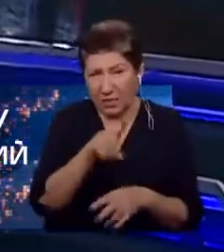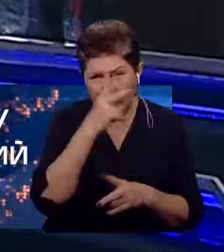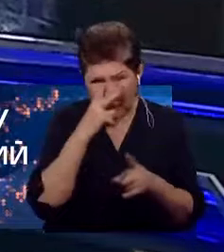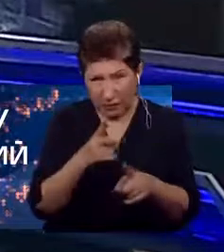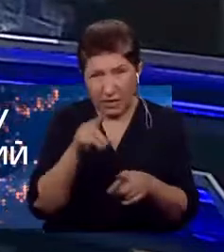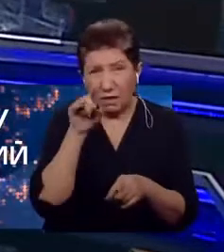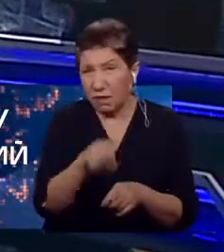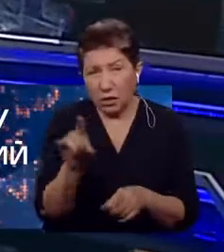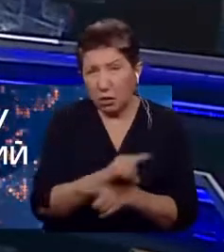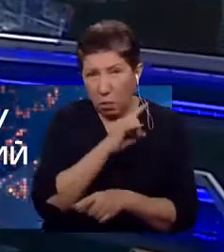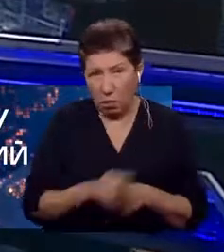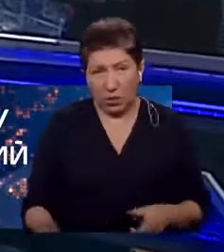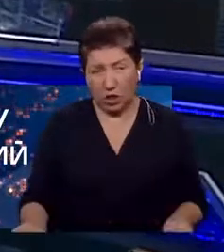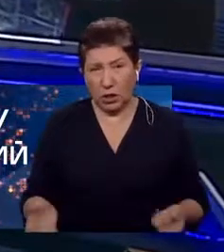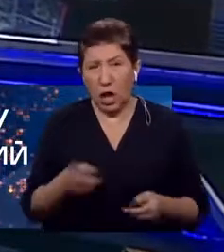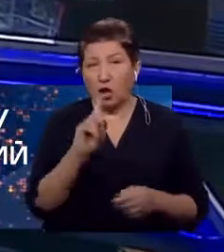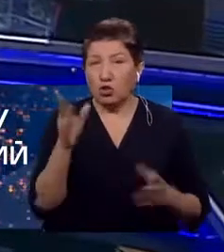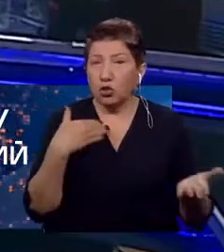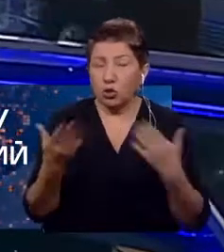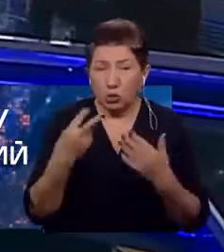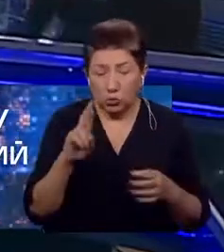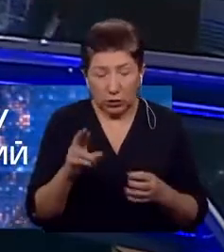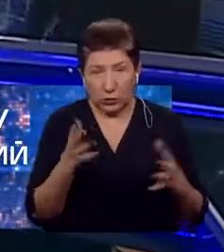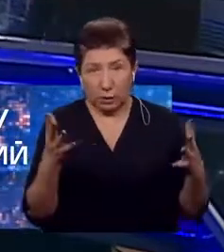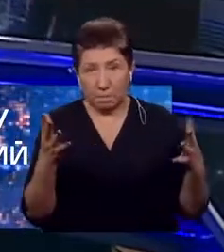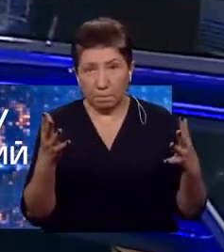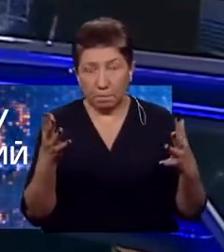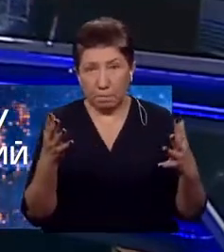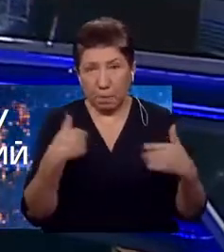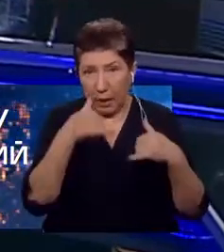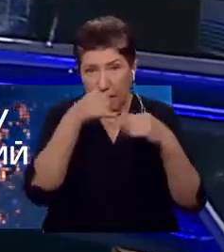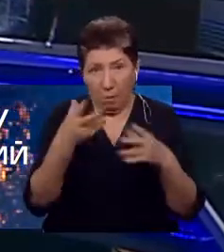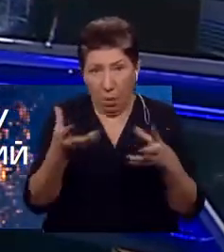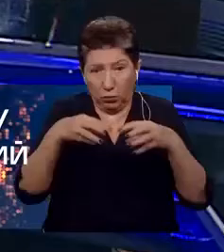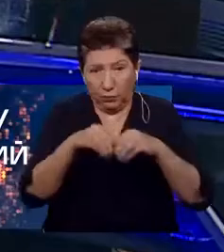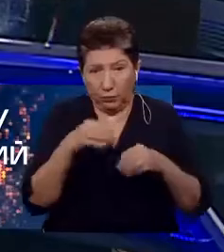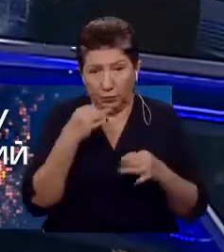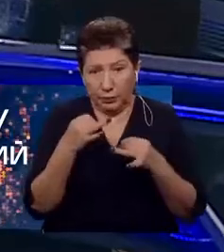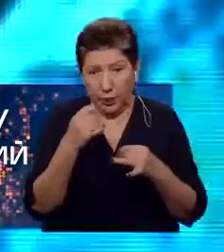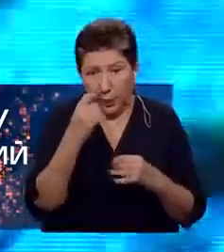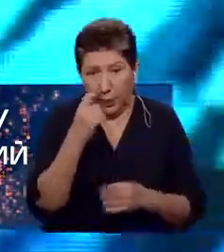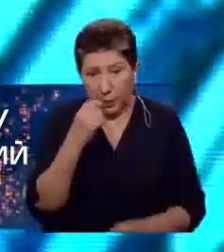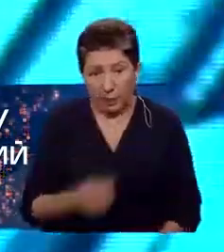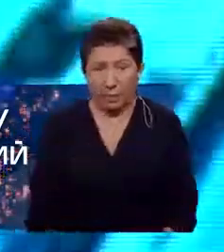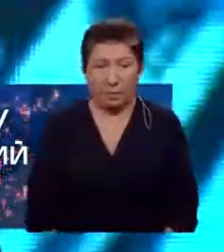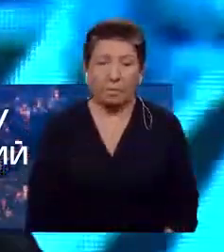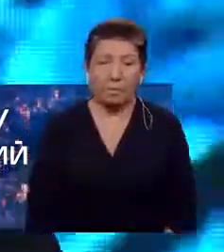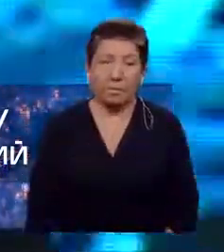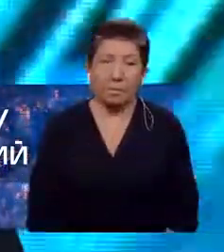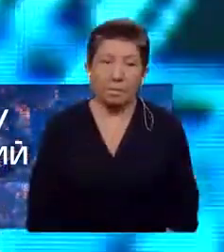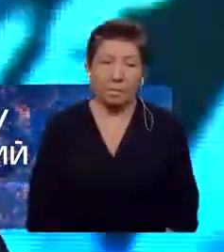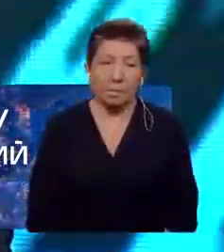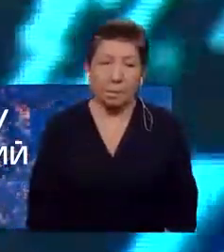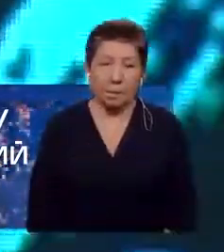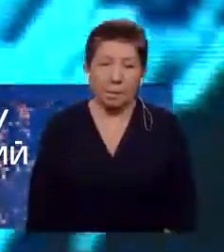Друге. Що стосується, він не відповідає на питання мого і питає біборду. Коболєва про його мільйони. Ну скажіть мені, як таке